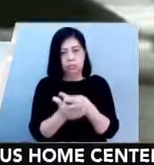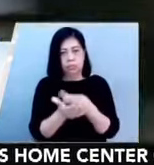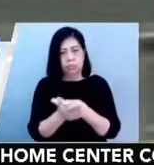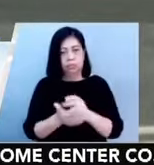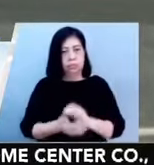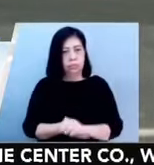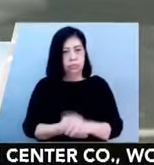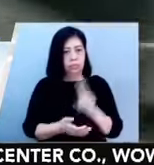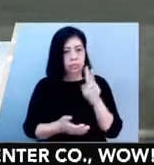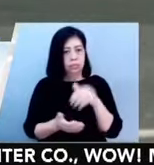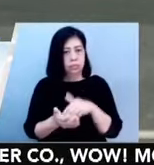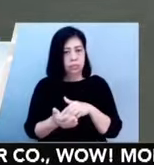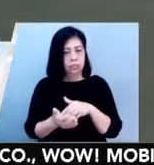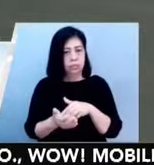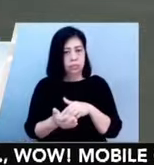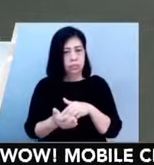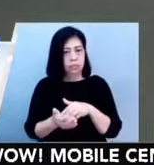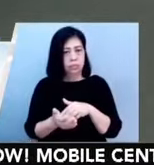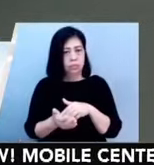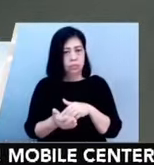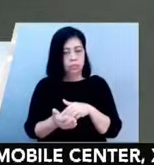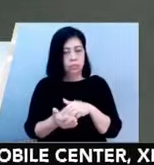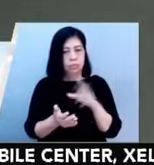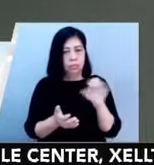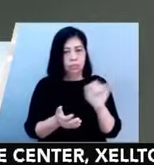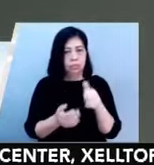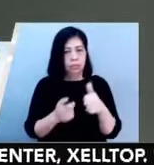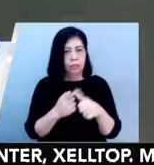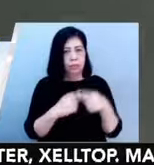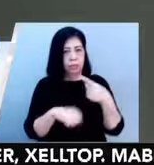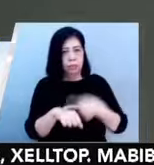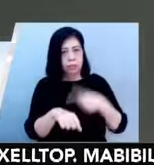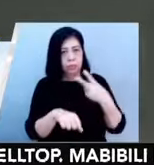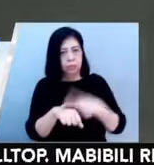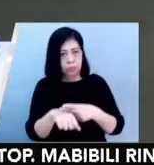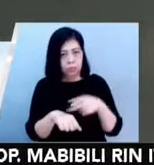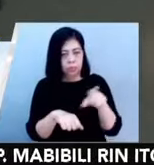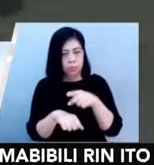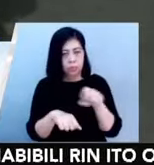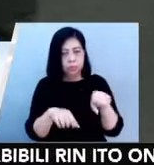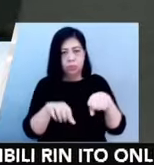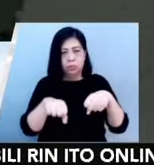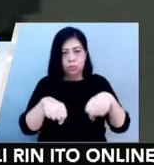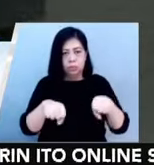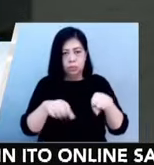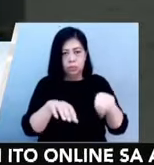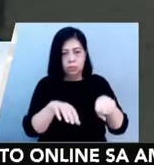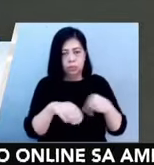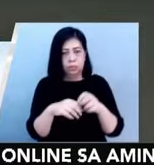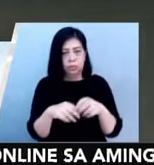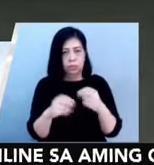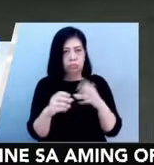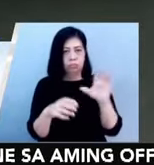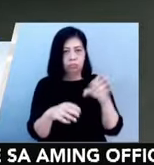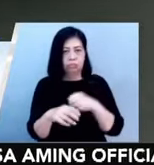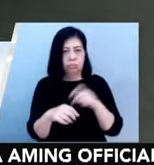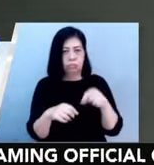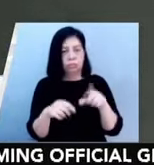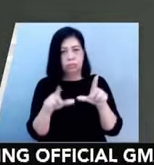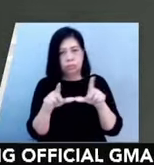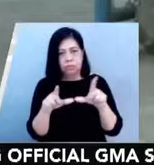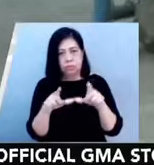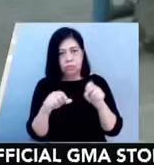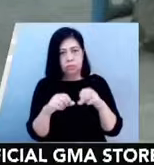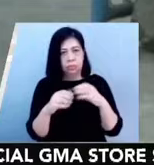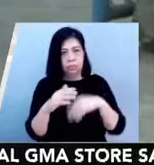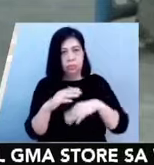2,5 500 din ang multa sa unang dalawang paglabag ng mga tricycle at pagwawalang bisa naman ang prankisa p umabot sa